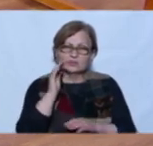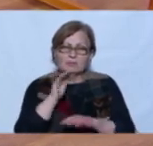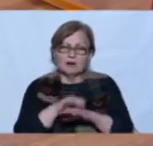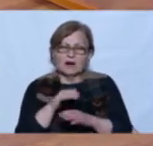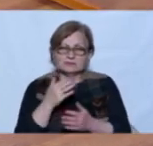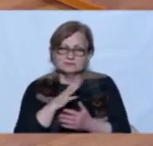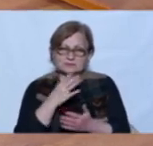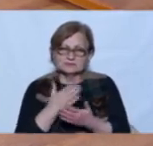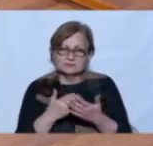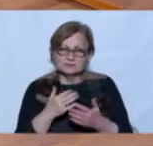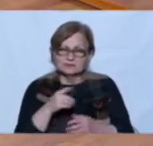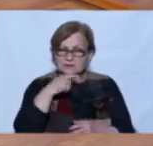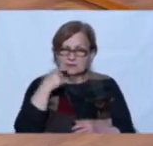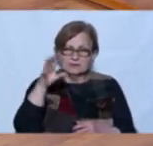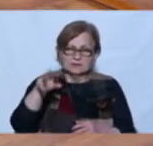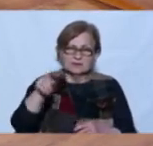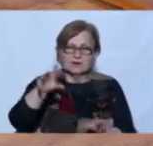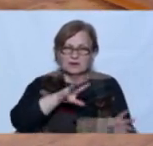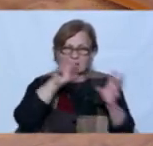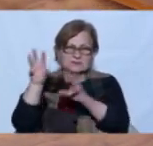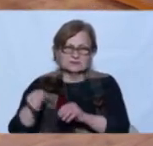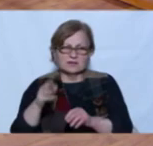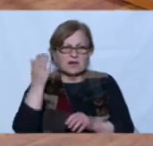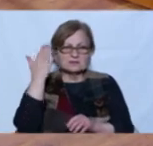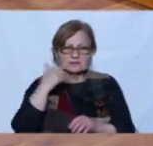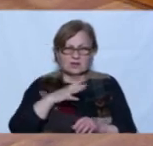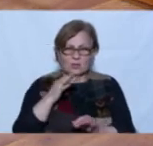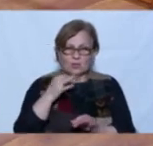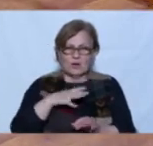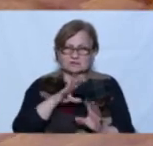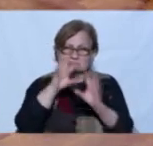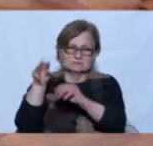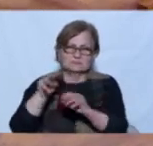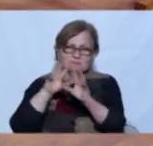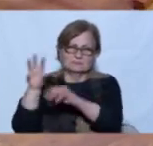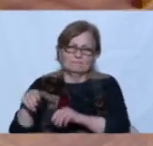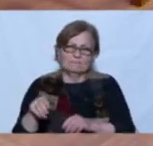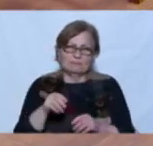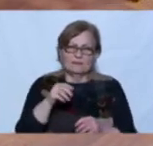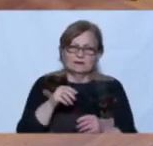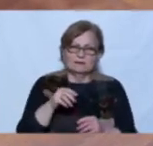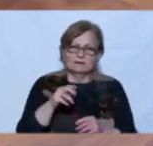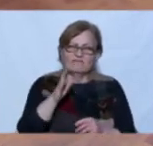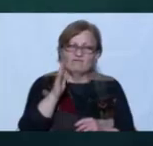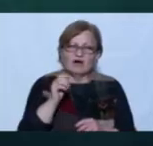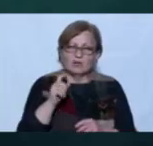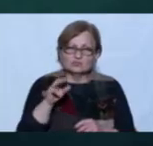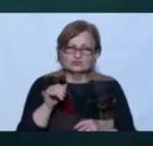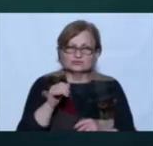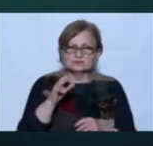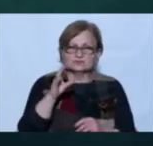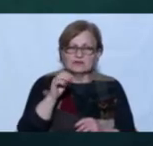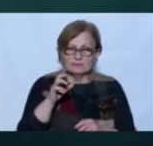მაგალითები, კერძოდ რუსეთში გადასახლებული ქართველებისა, აქ ჩამოთვლილია ვახუშტი, იოსებ